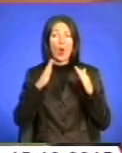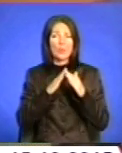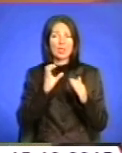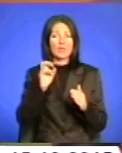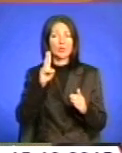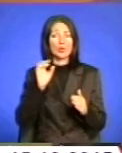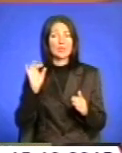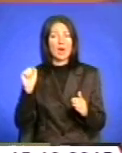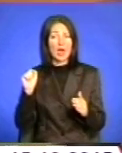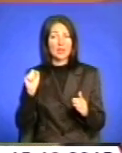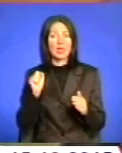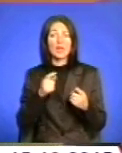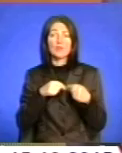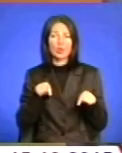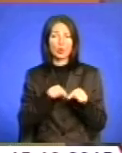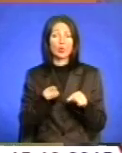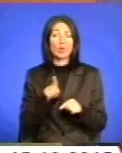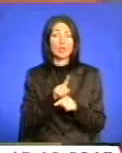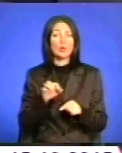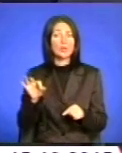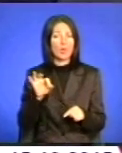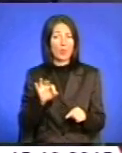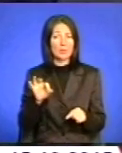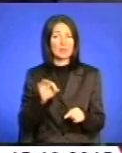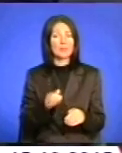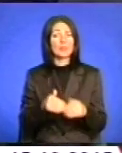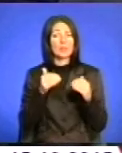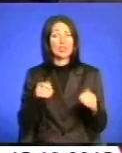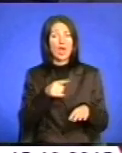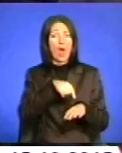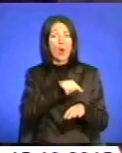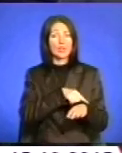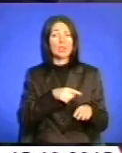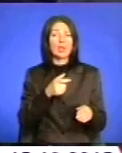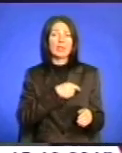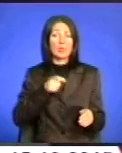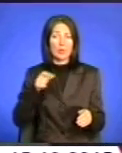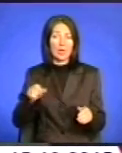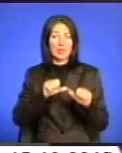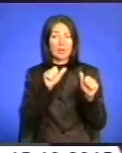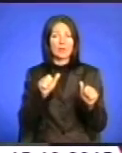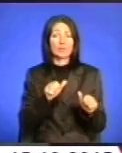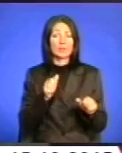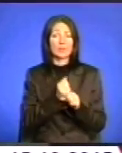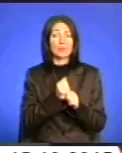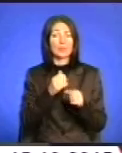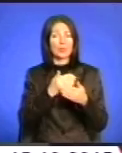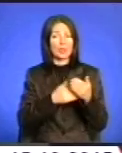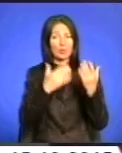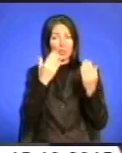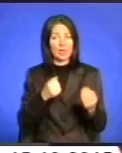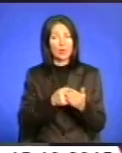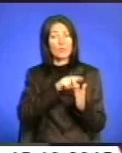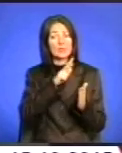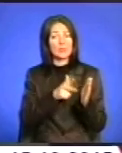соціальної інфраструктури в Тернопільській області. Більше години депутати формували порядок денний. До 18